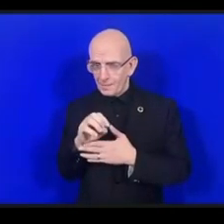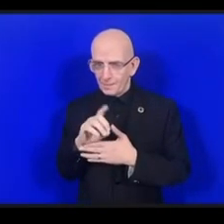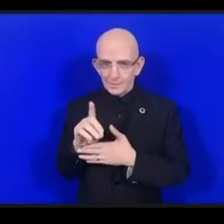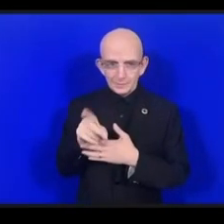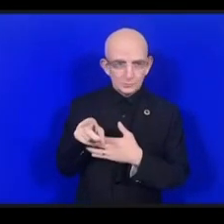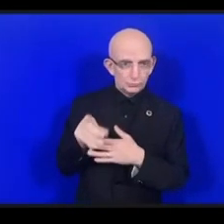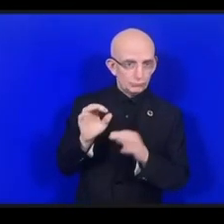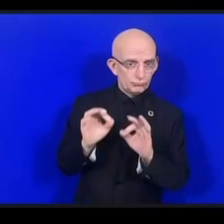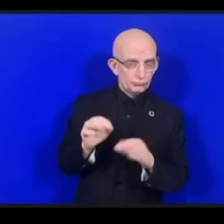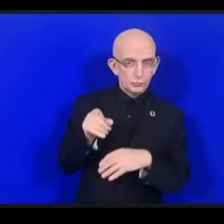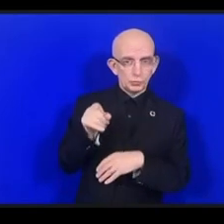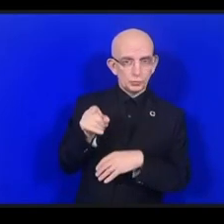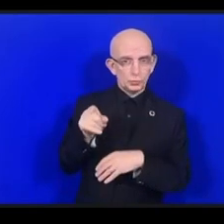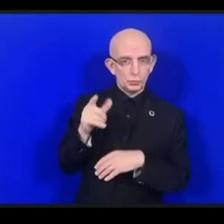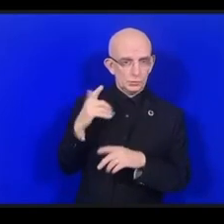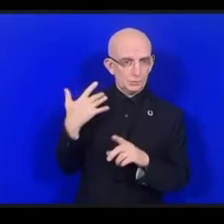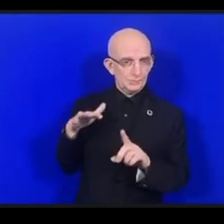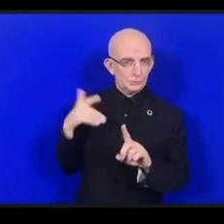较早的一个 DC